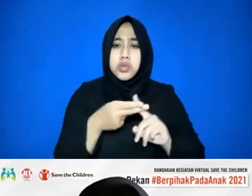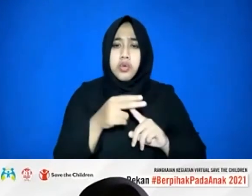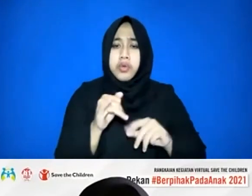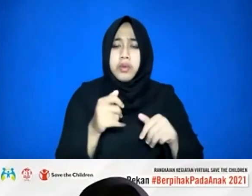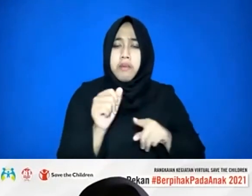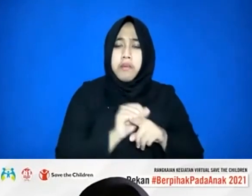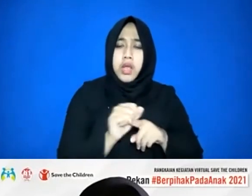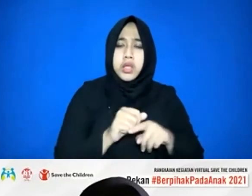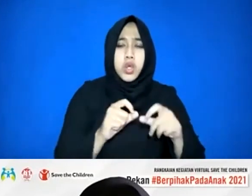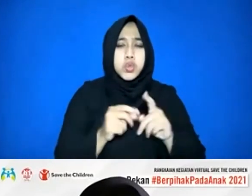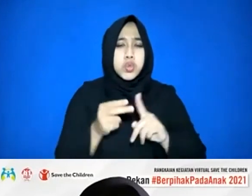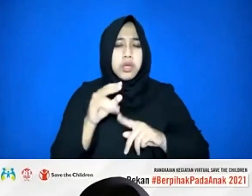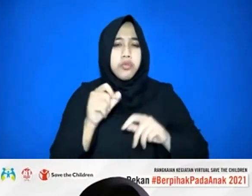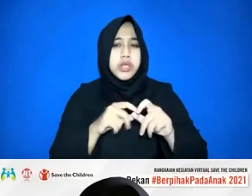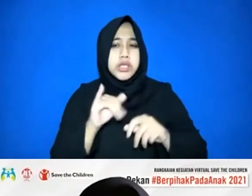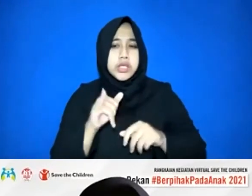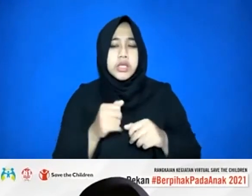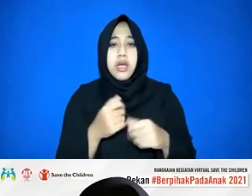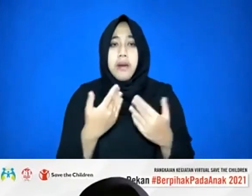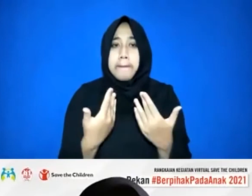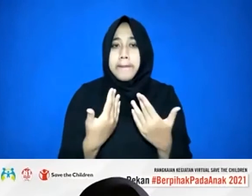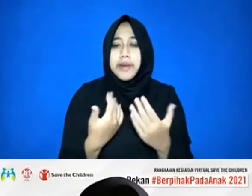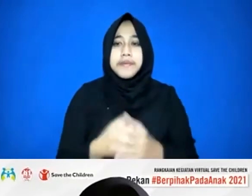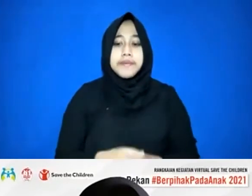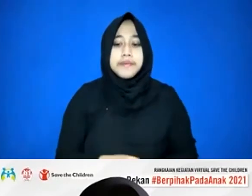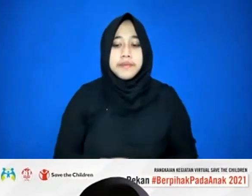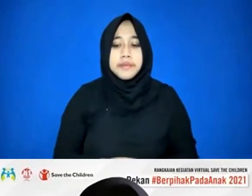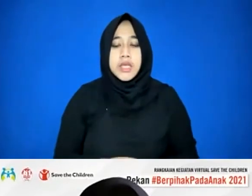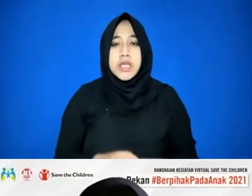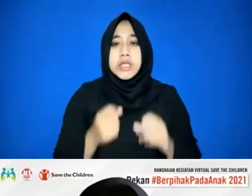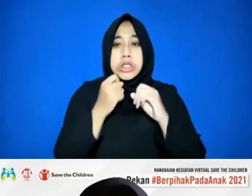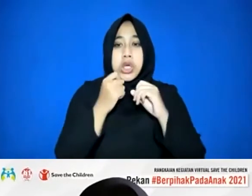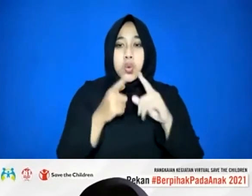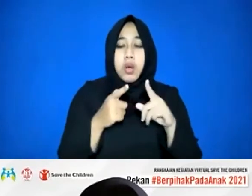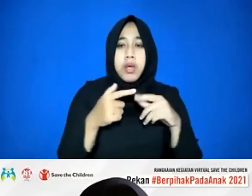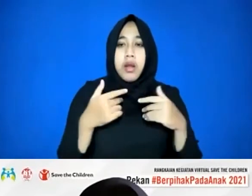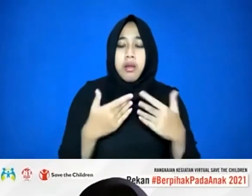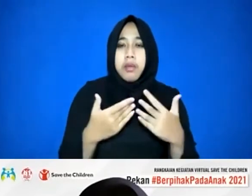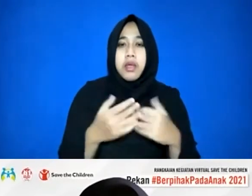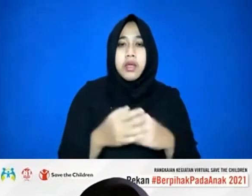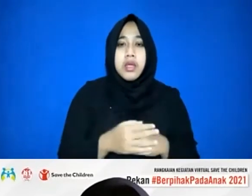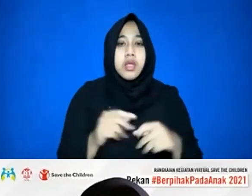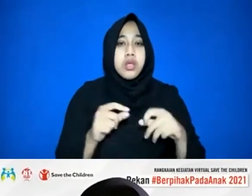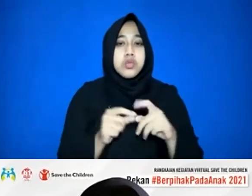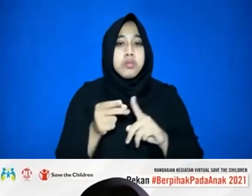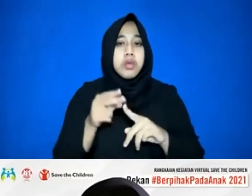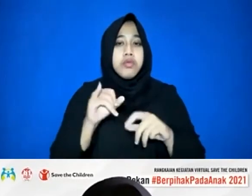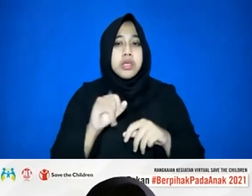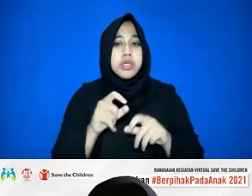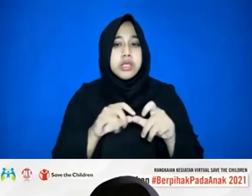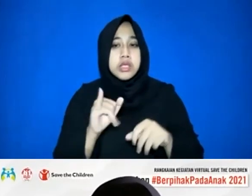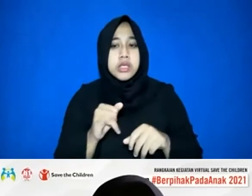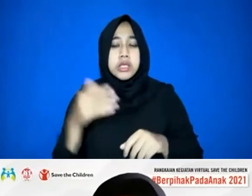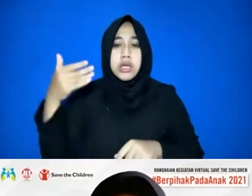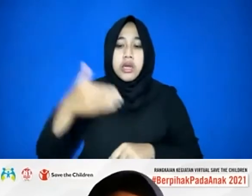praktek supervisi suportif itu adalah jawaban ketika supervisor itu menyatakan